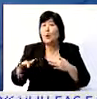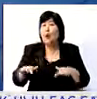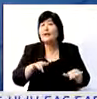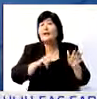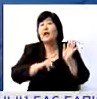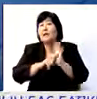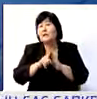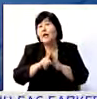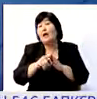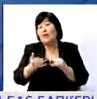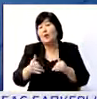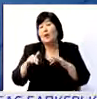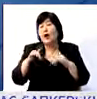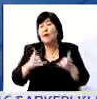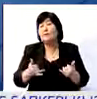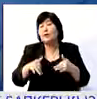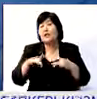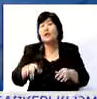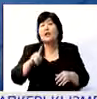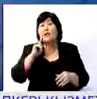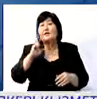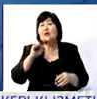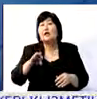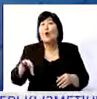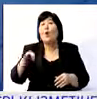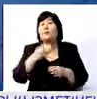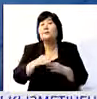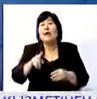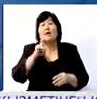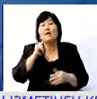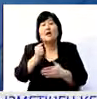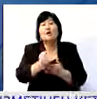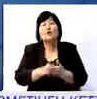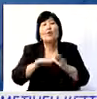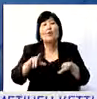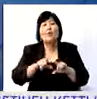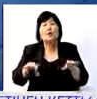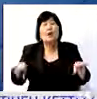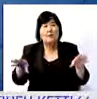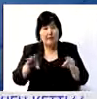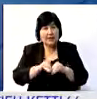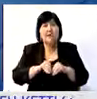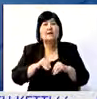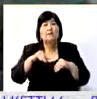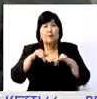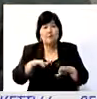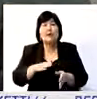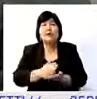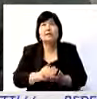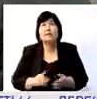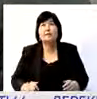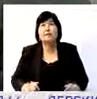басталды. Қайырымдылық шарасын Жас Отан жастар қанатының облыстық филиалы мен жастар ресурстық орталығы бірлесіп ұйымдастыруда.